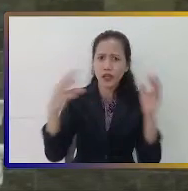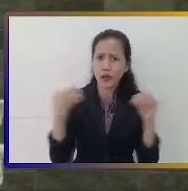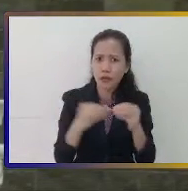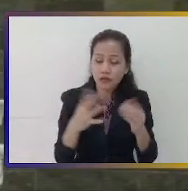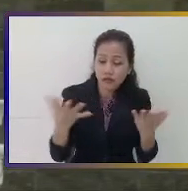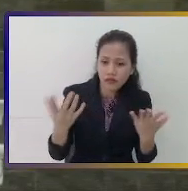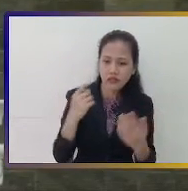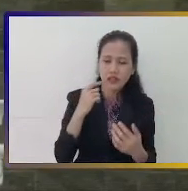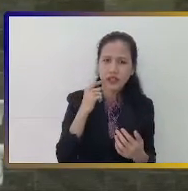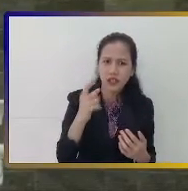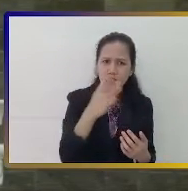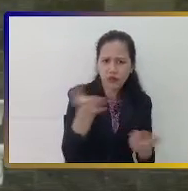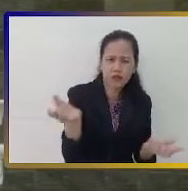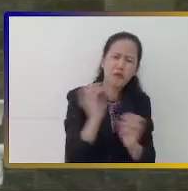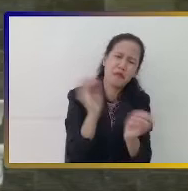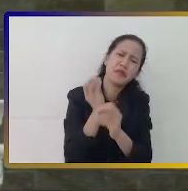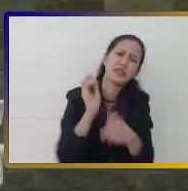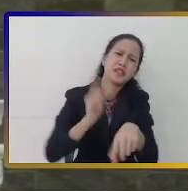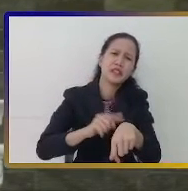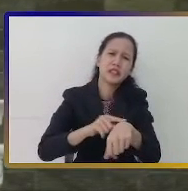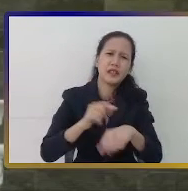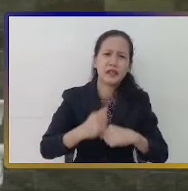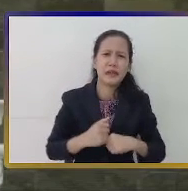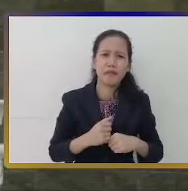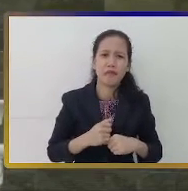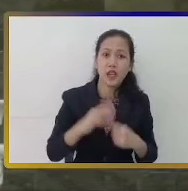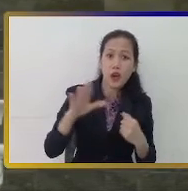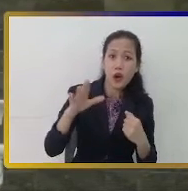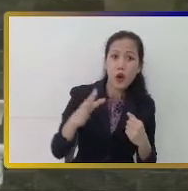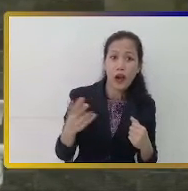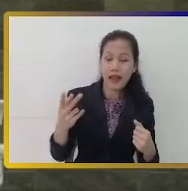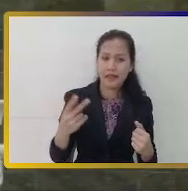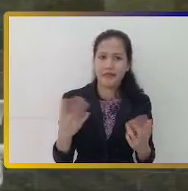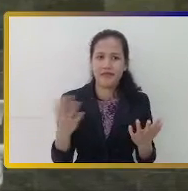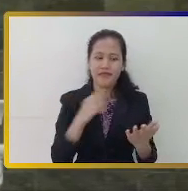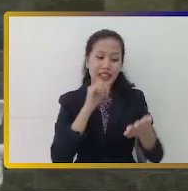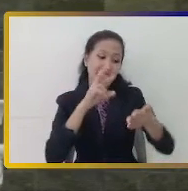Dati, ayaw mo pa? May audio na yan eh.